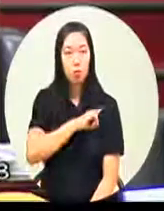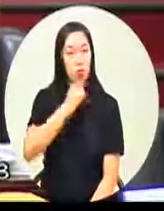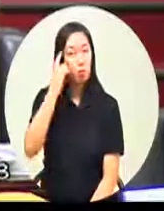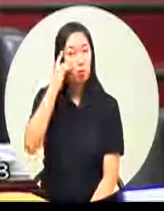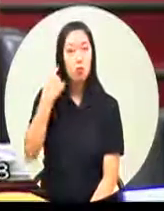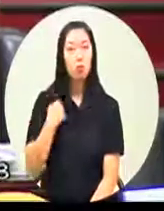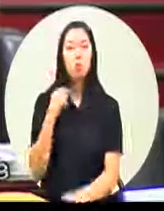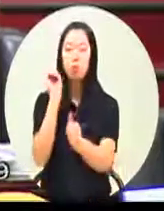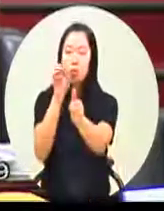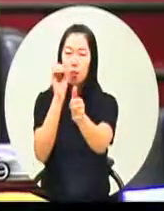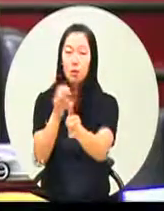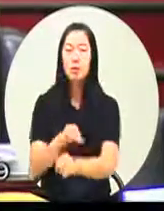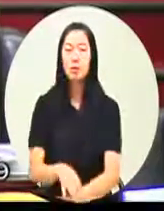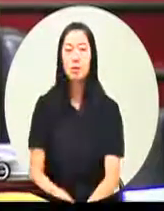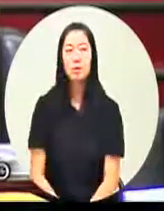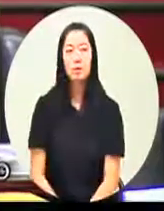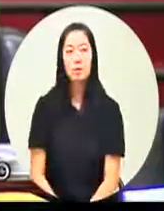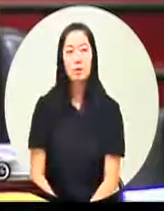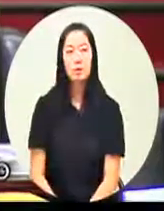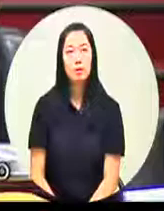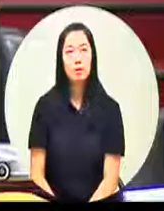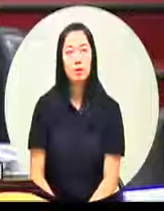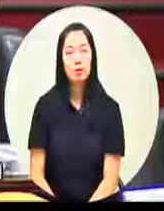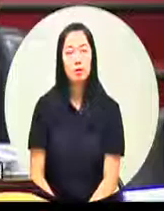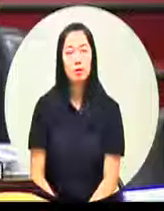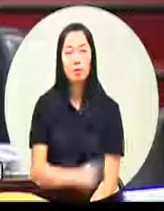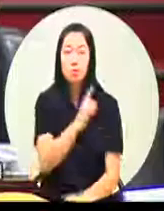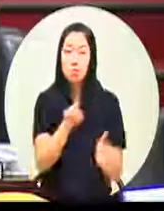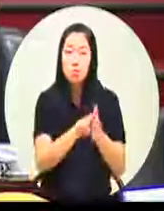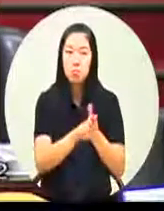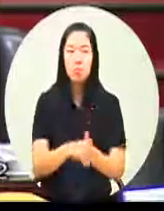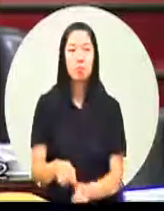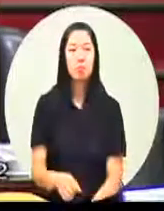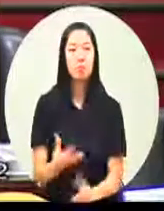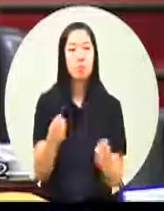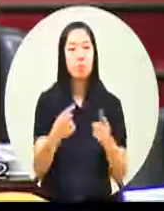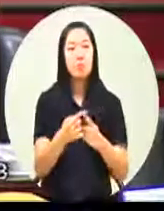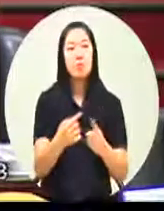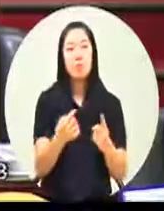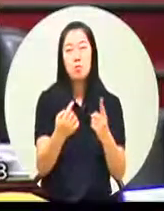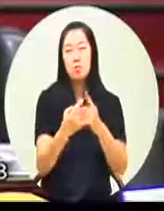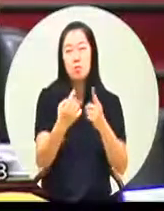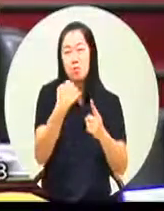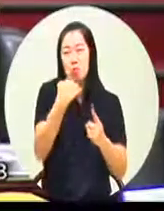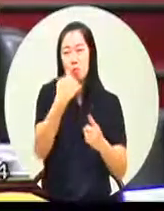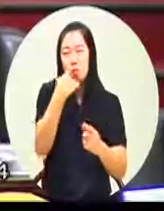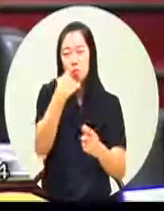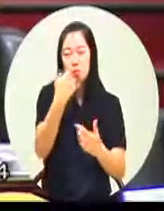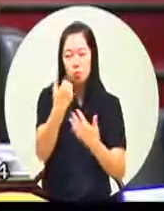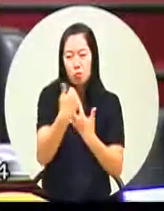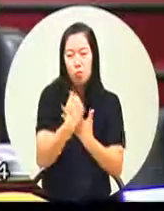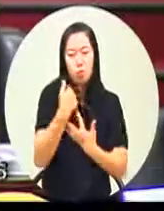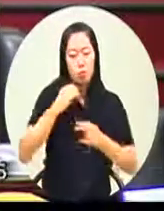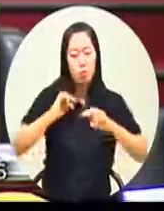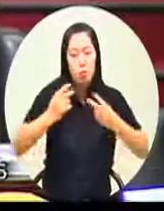授讲啊，啊，当时没有一个人有办法反驳我，啊，